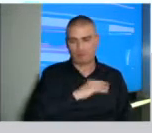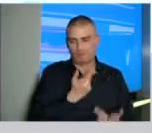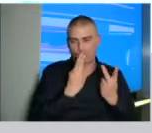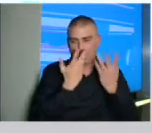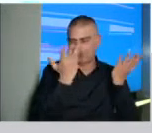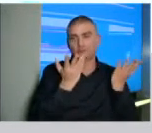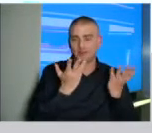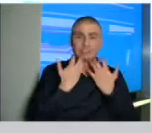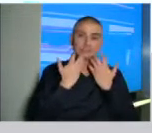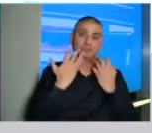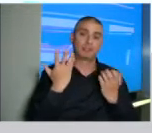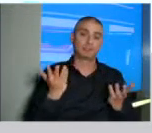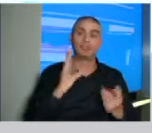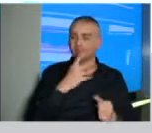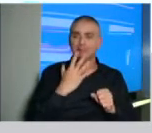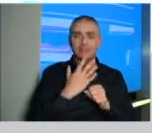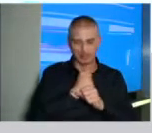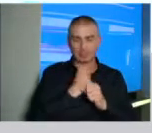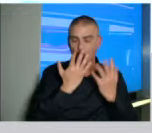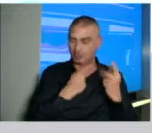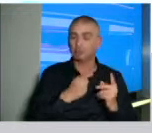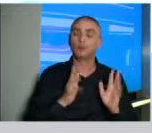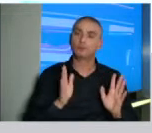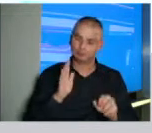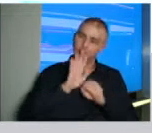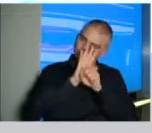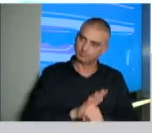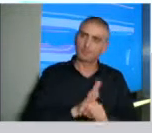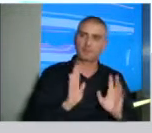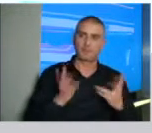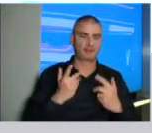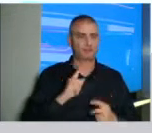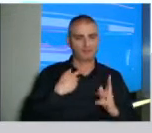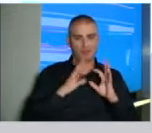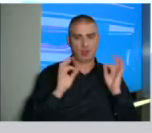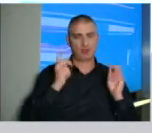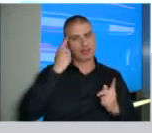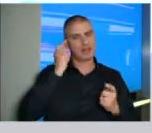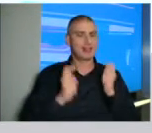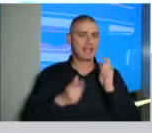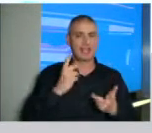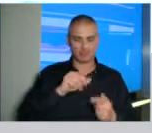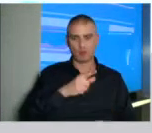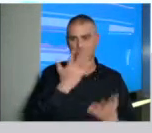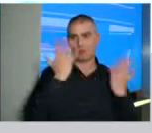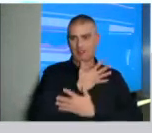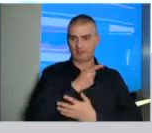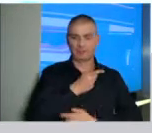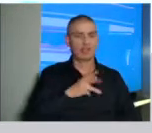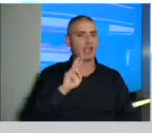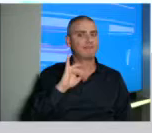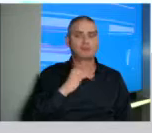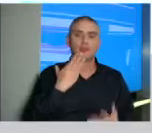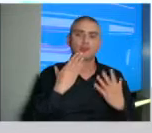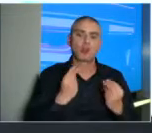זה הסבר להישג. אם יתחילו לספור אותו, ירדו עליו מהר מאוד. לא נתחיל באימורים, אבל לדעתי הוא יפתיע. רביב יצחקי, תודה.